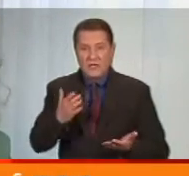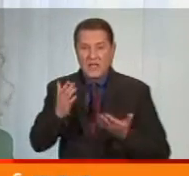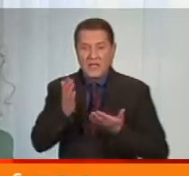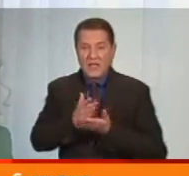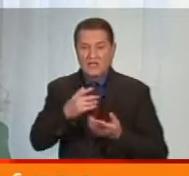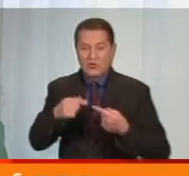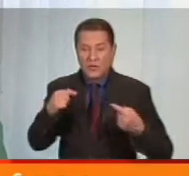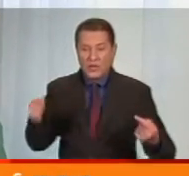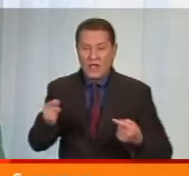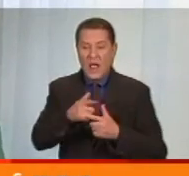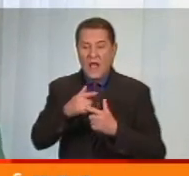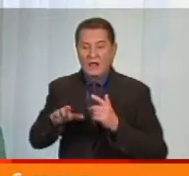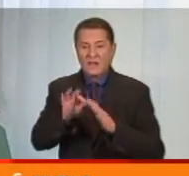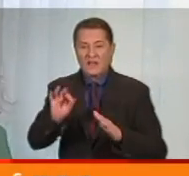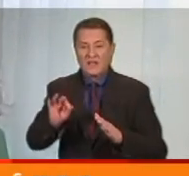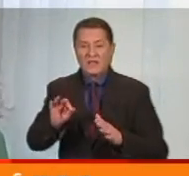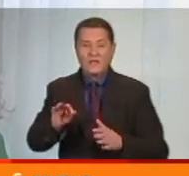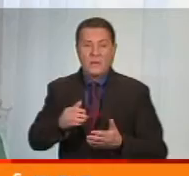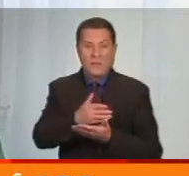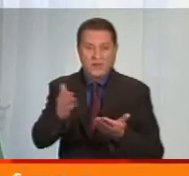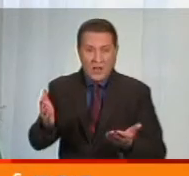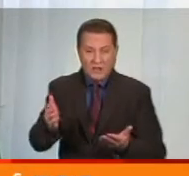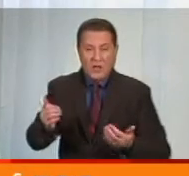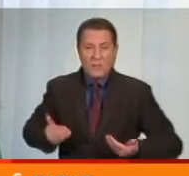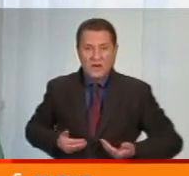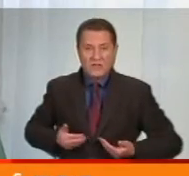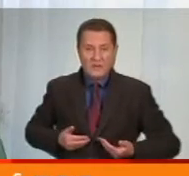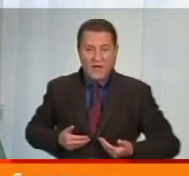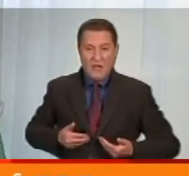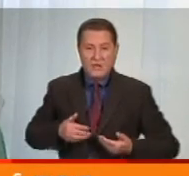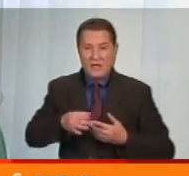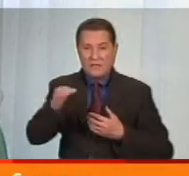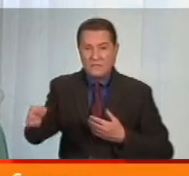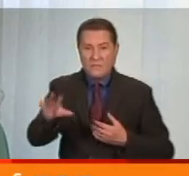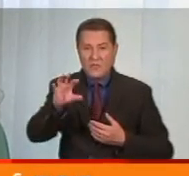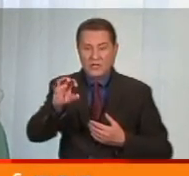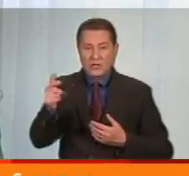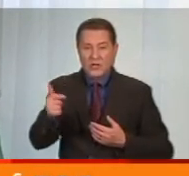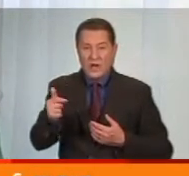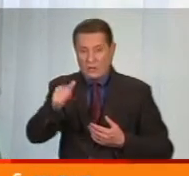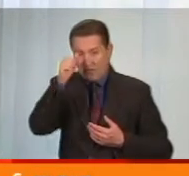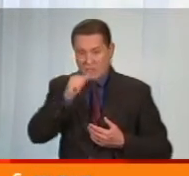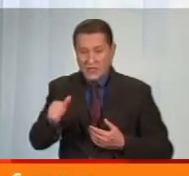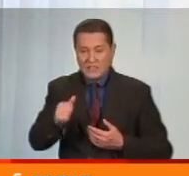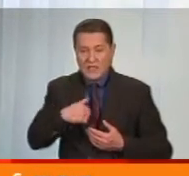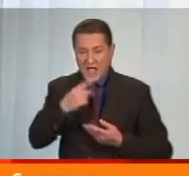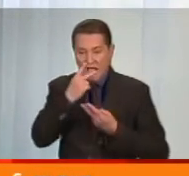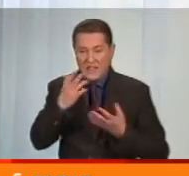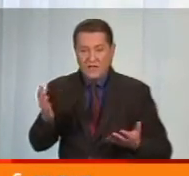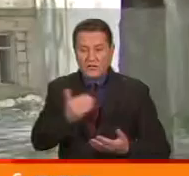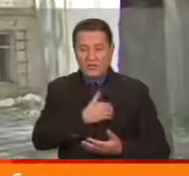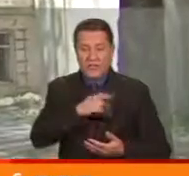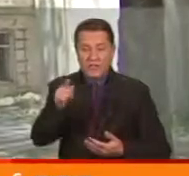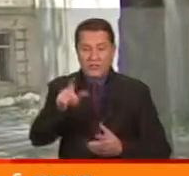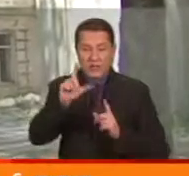інші альтернативи, і ми їх пропонуємо. Наприклад, проживання в тих же борщах буде стоїти около 500 гривень на місяць. Ну, я не бачу бажаючих туди